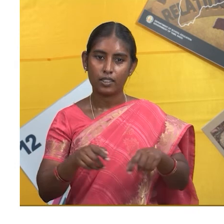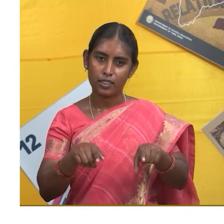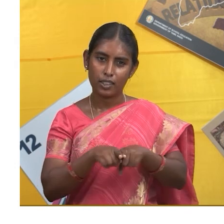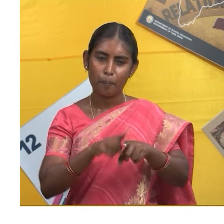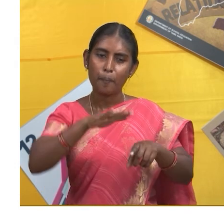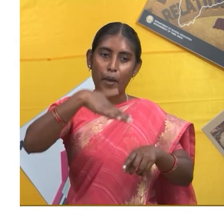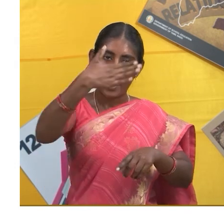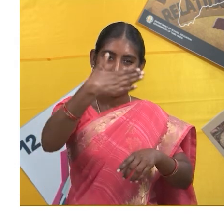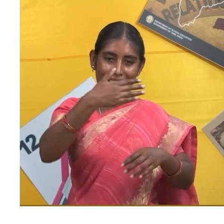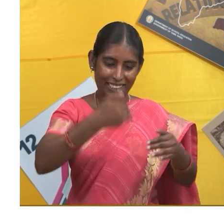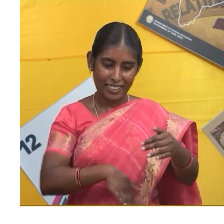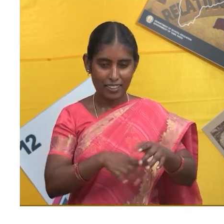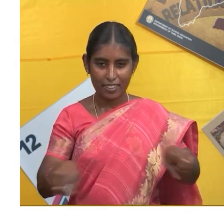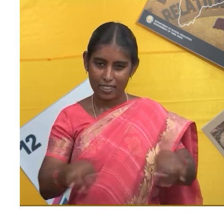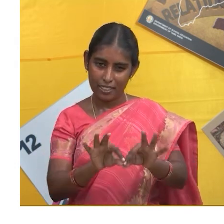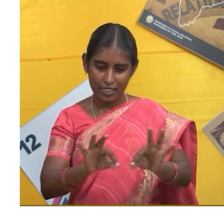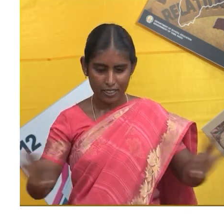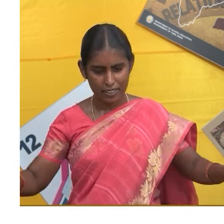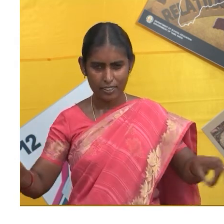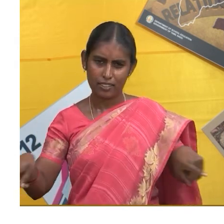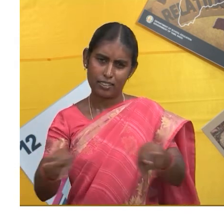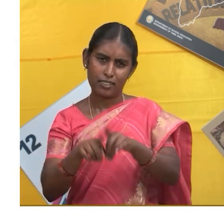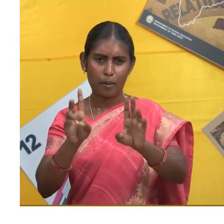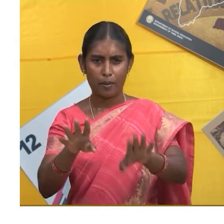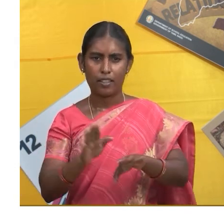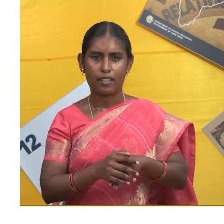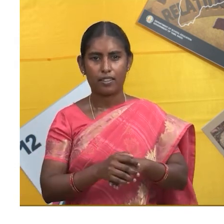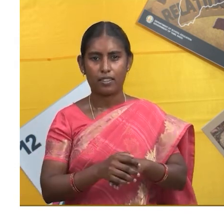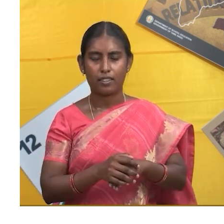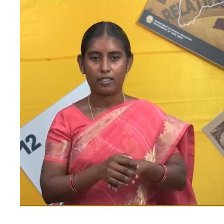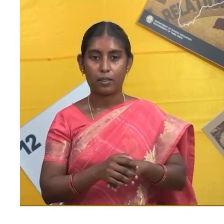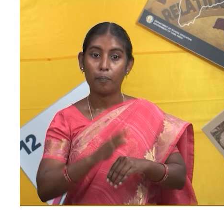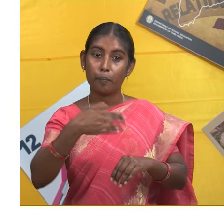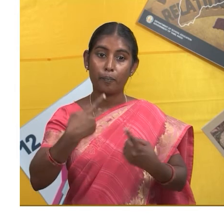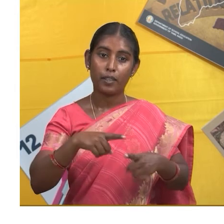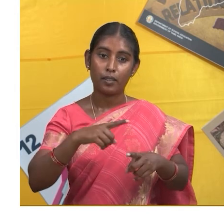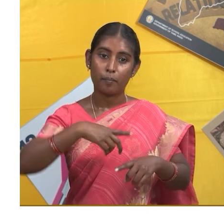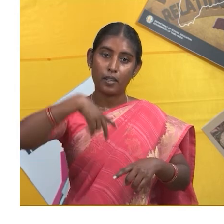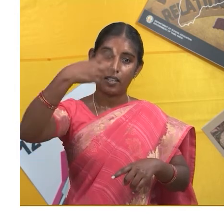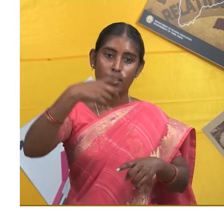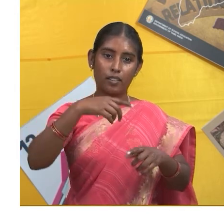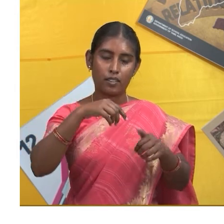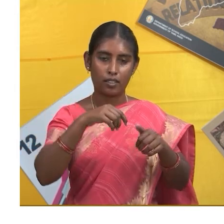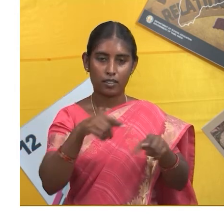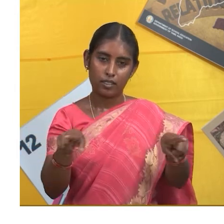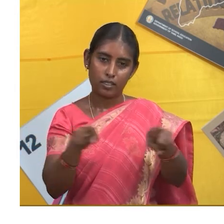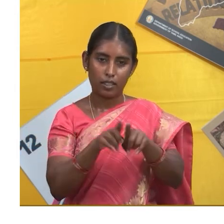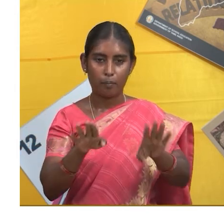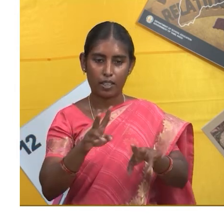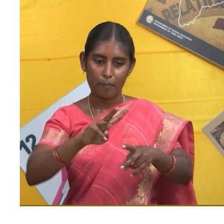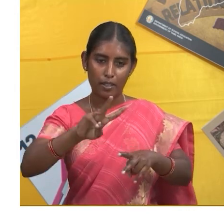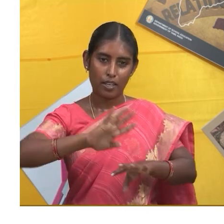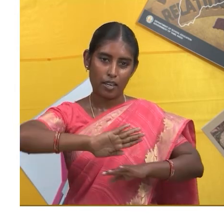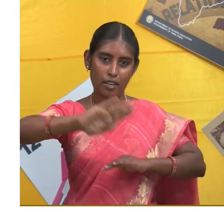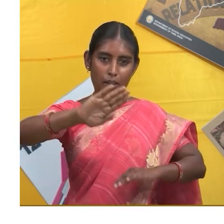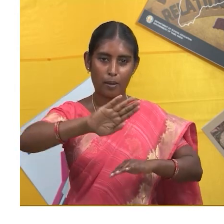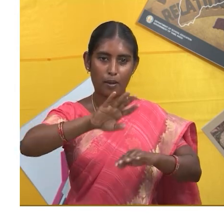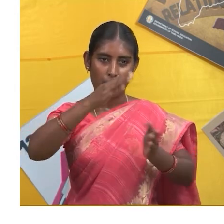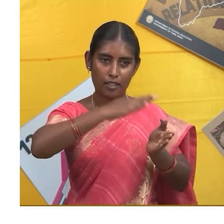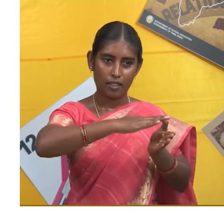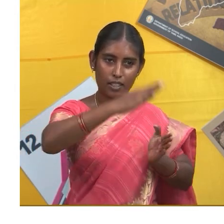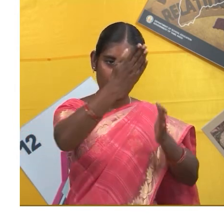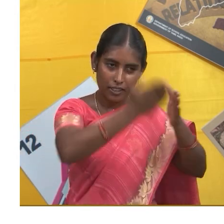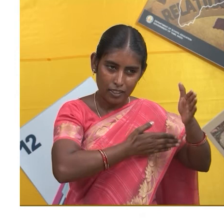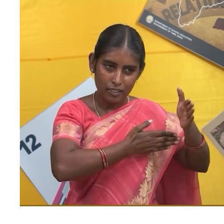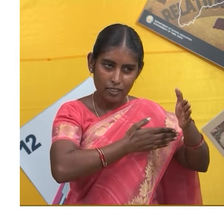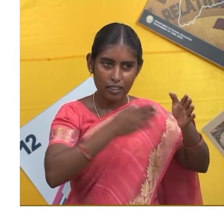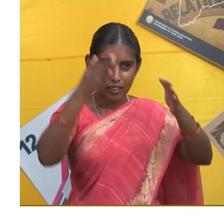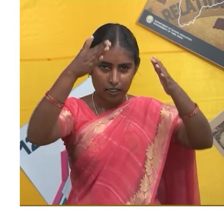அல்லையும்